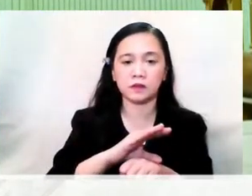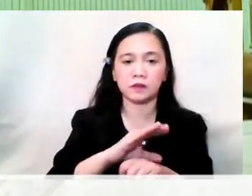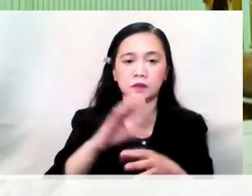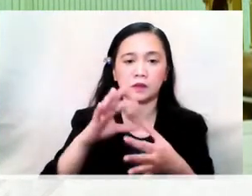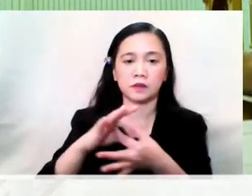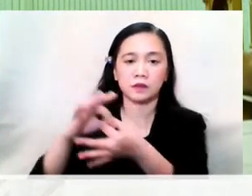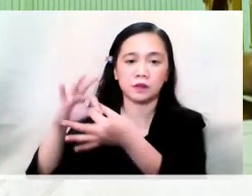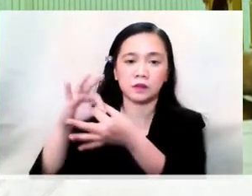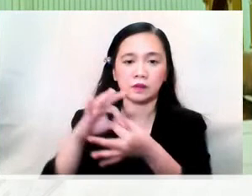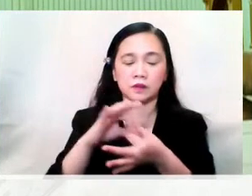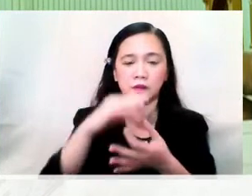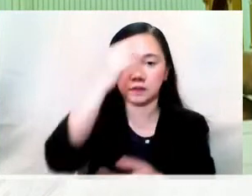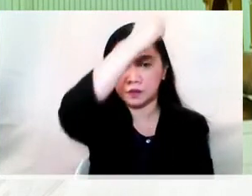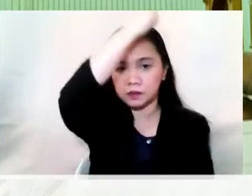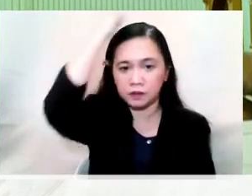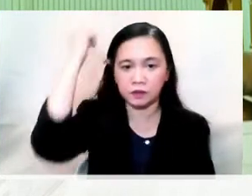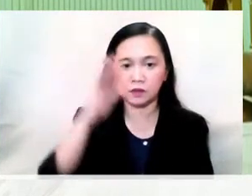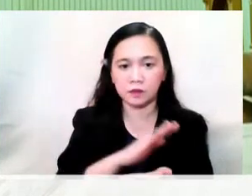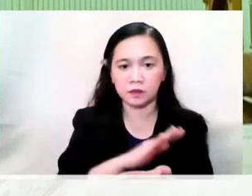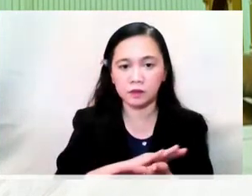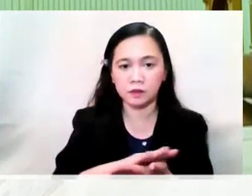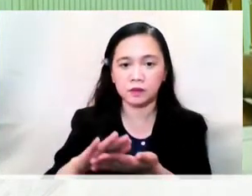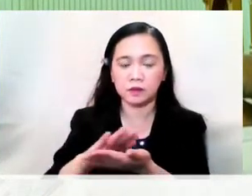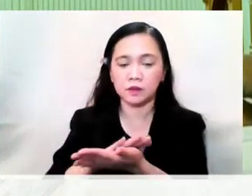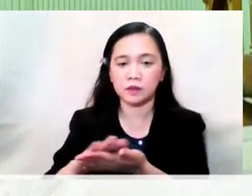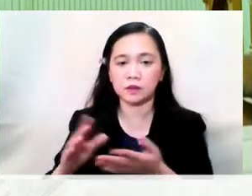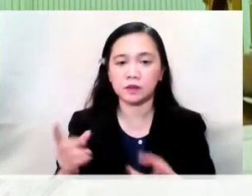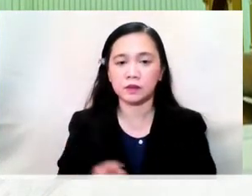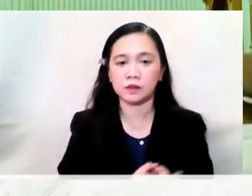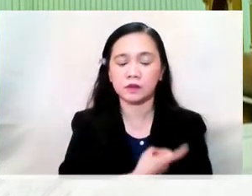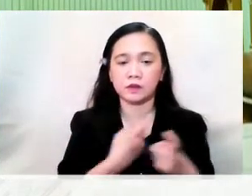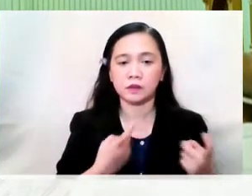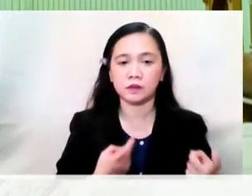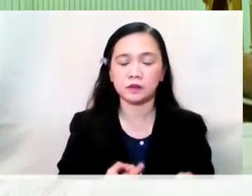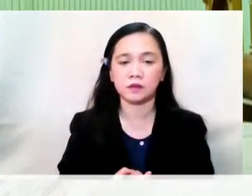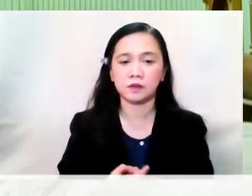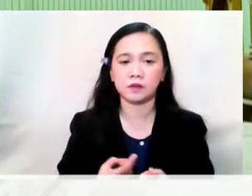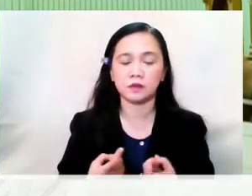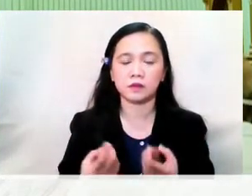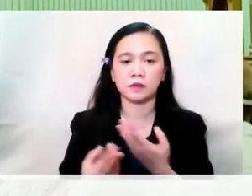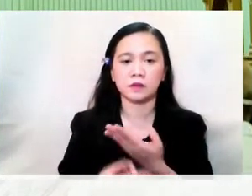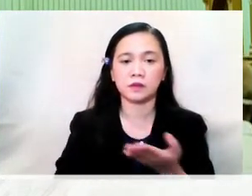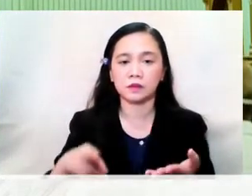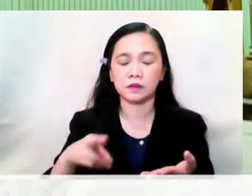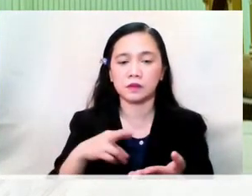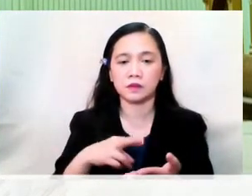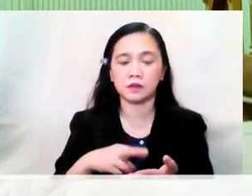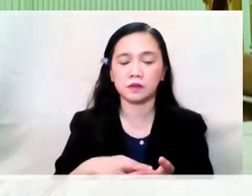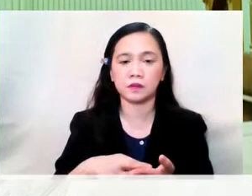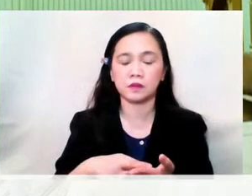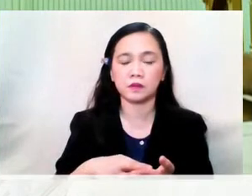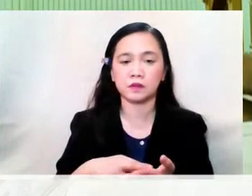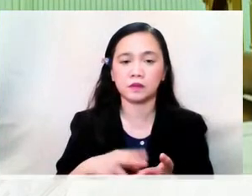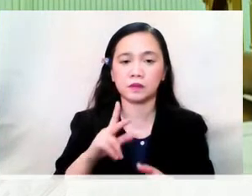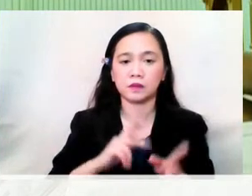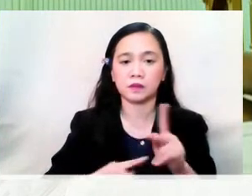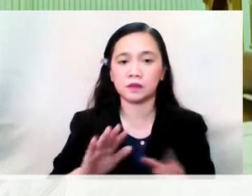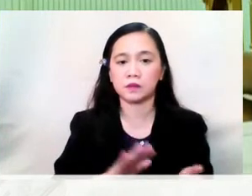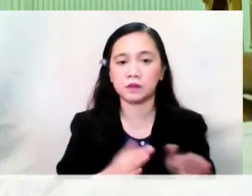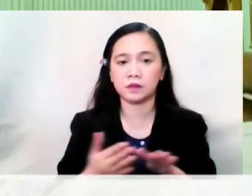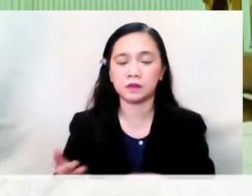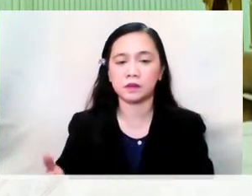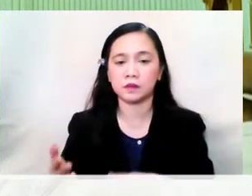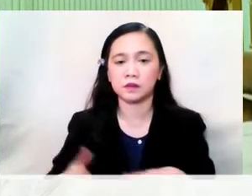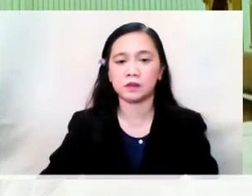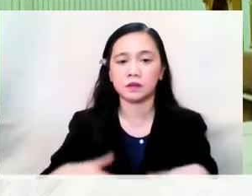banal, sa kapatawaran ng mga kasalanan, sa pagkabuhay na muli ng namatay na tao, at sa buhay